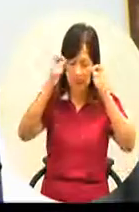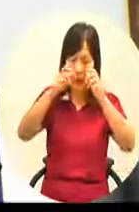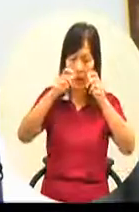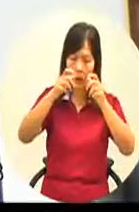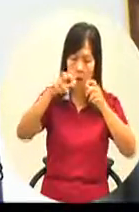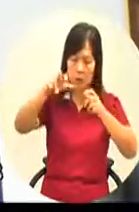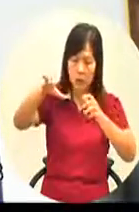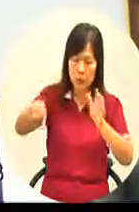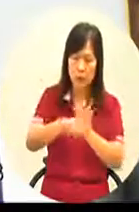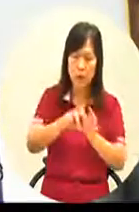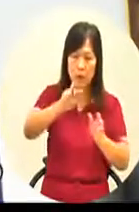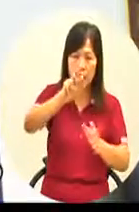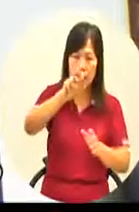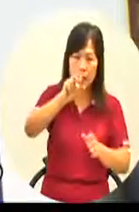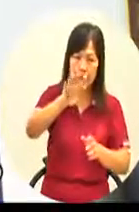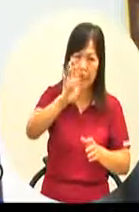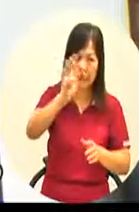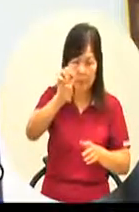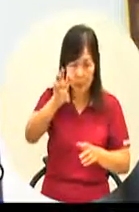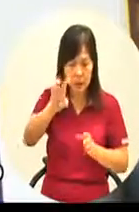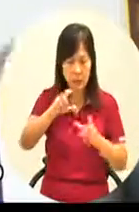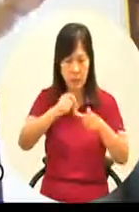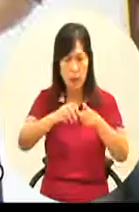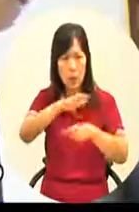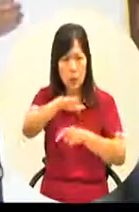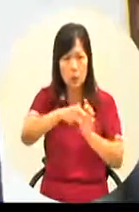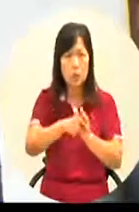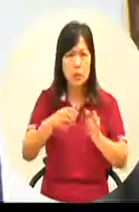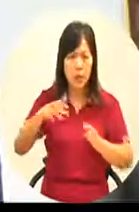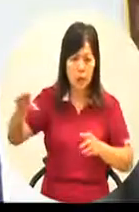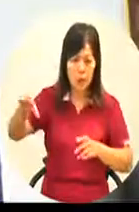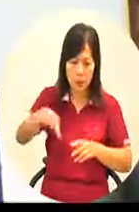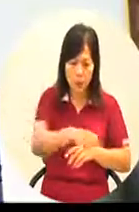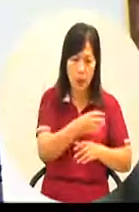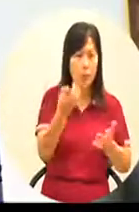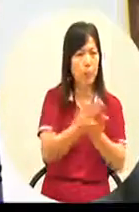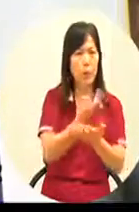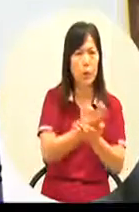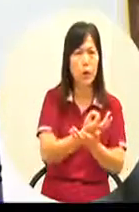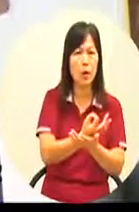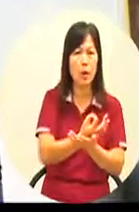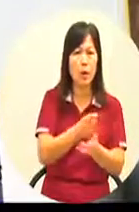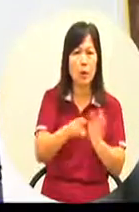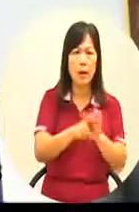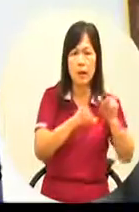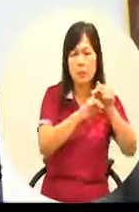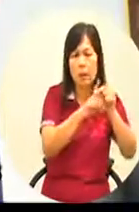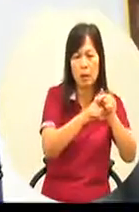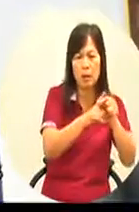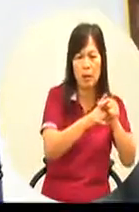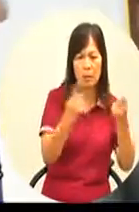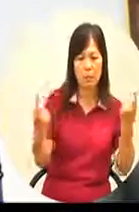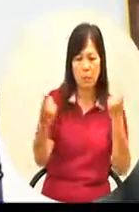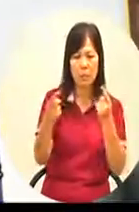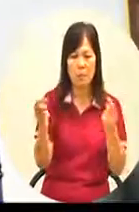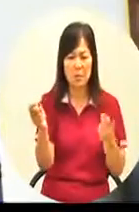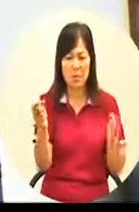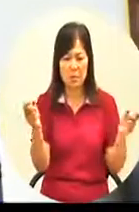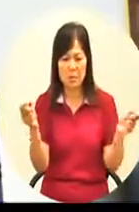地244公顷，跑道不足，比台中更加矮，比遐较